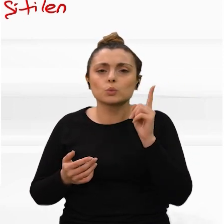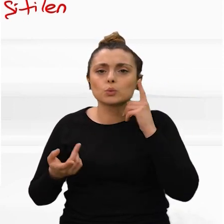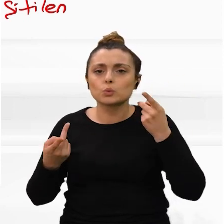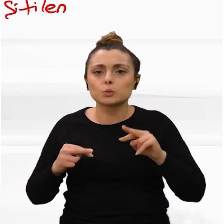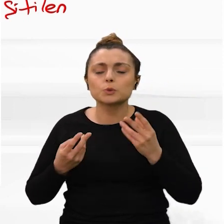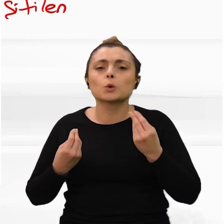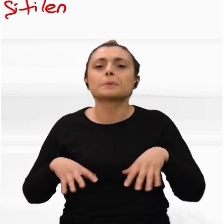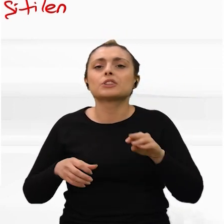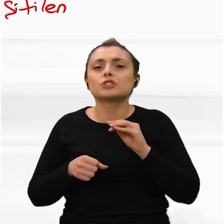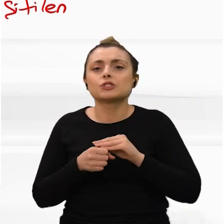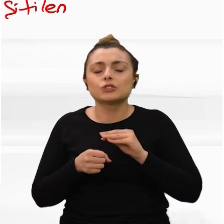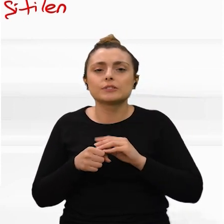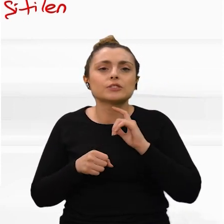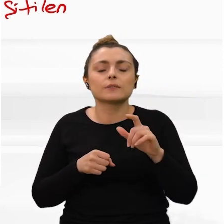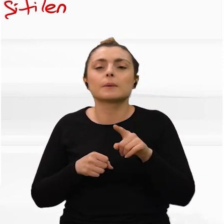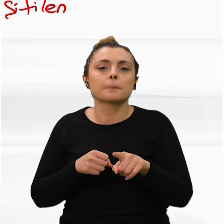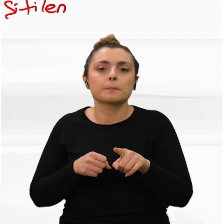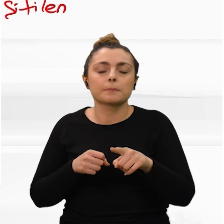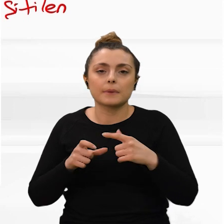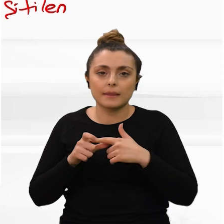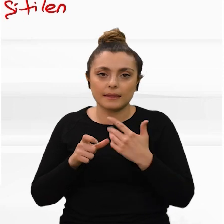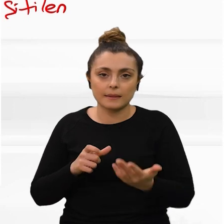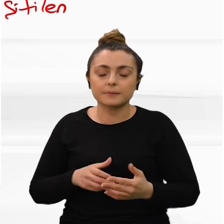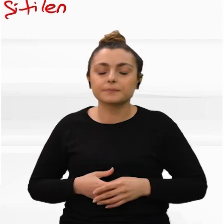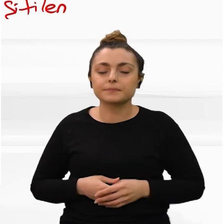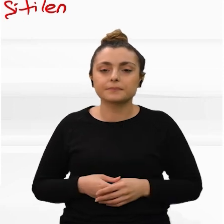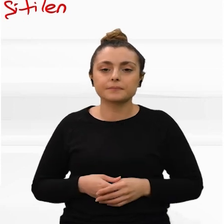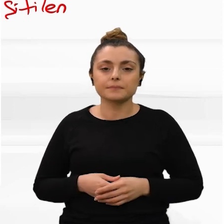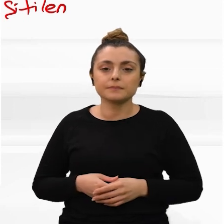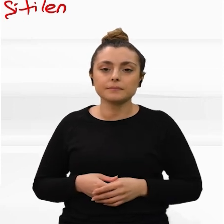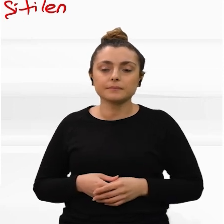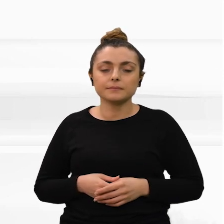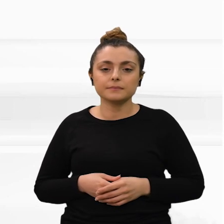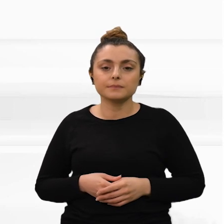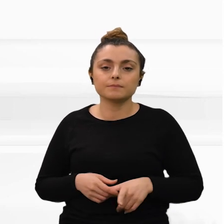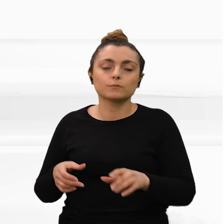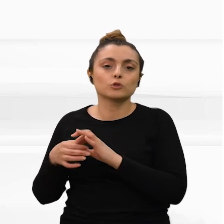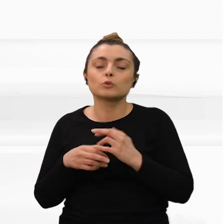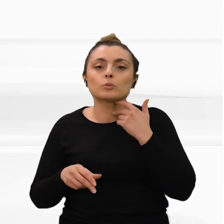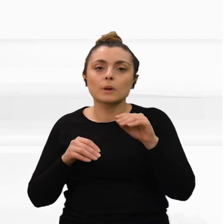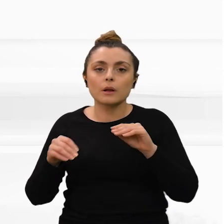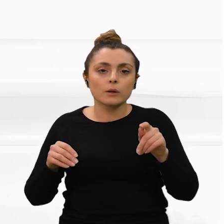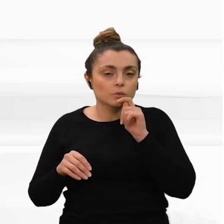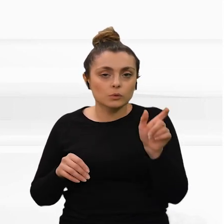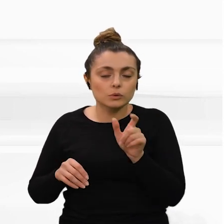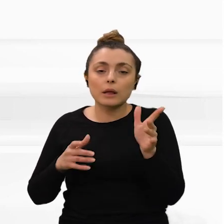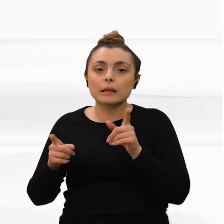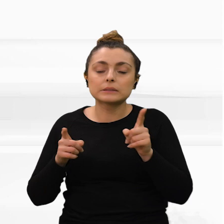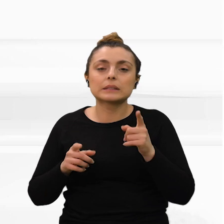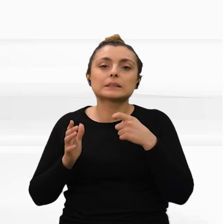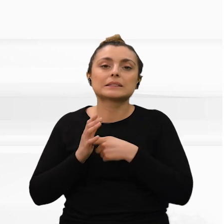ünlü düşmesi olmadığı için Cevabımı zevk seçeneği Bu parçada numaralanmış sözcüklerden